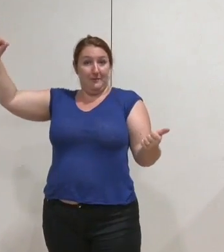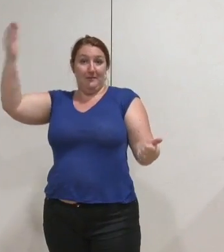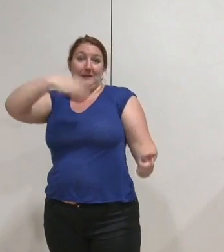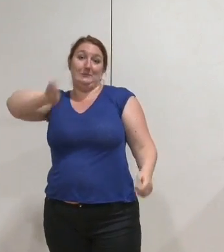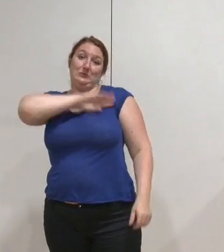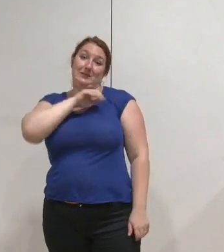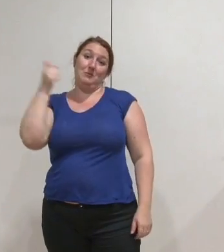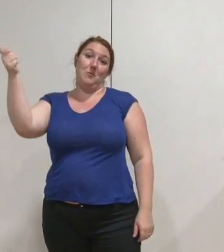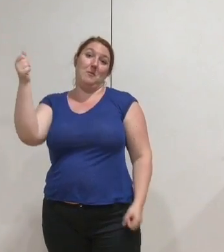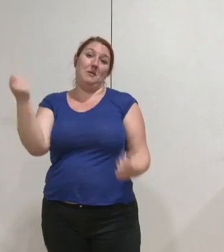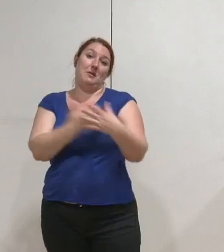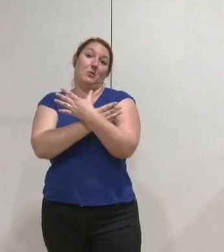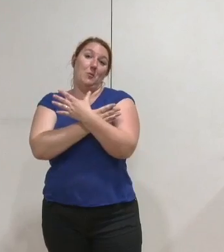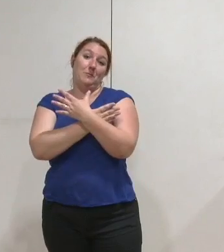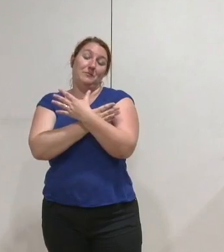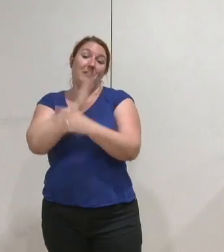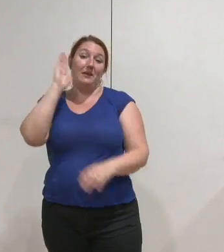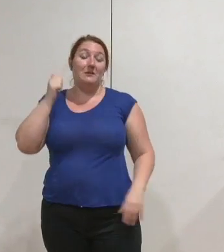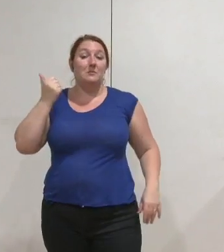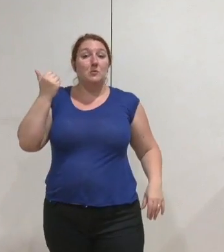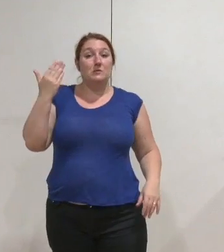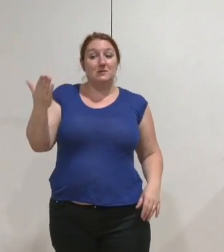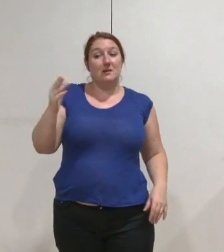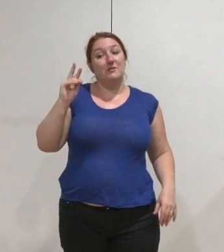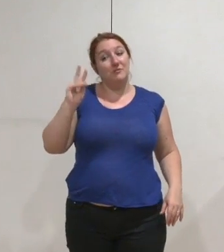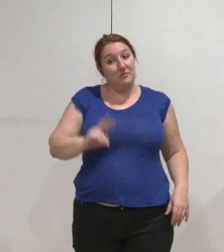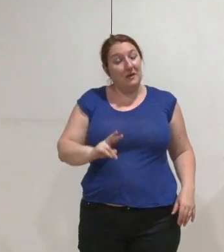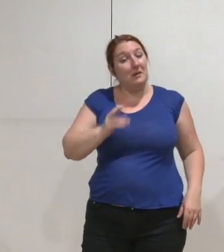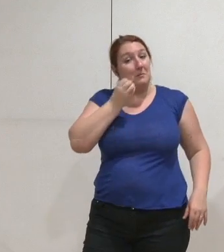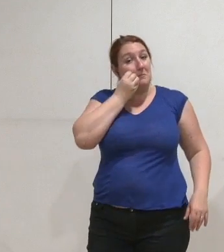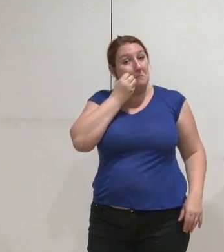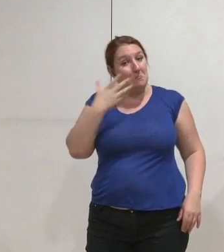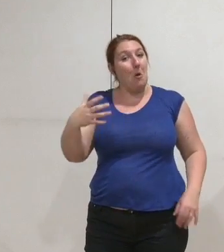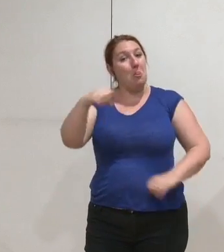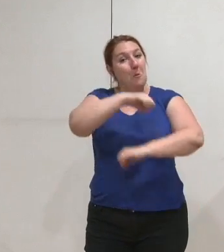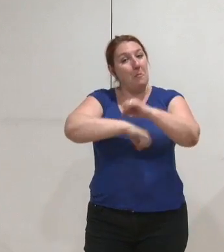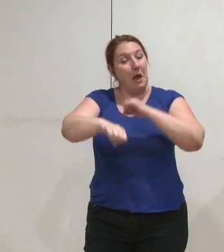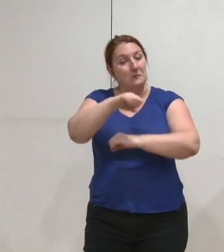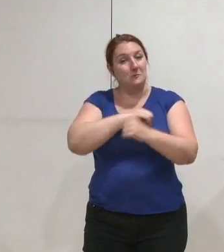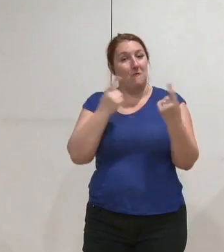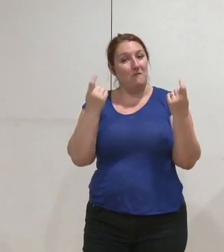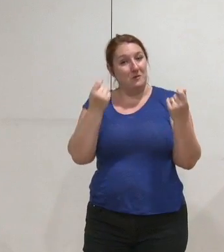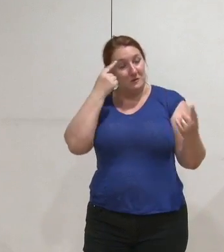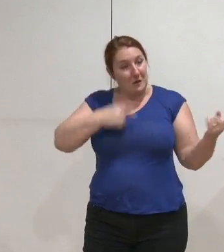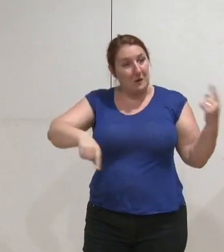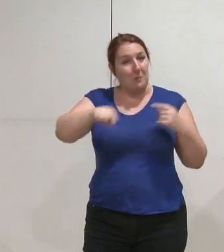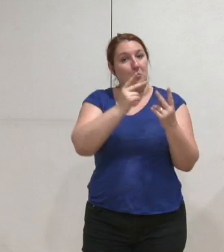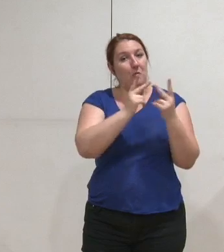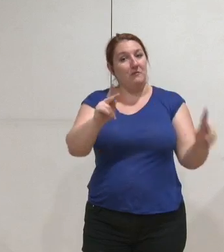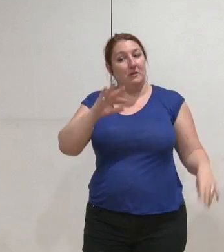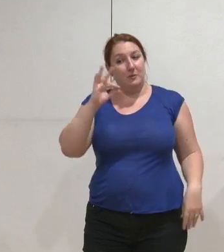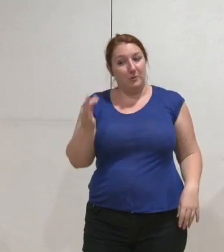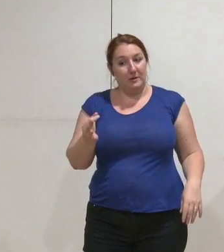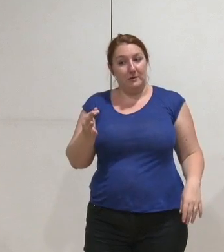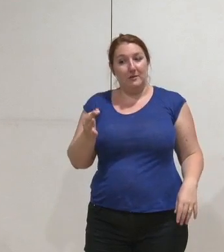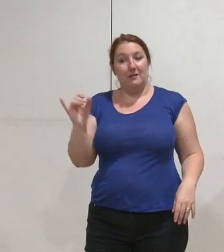Métro et donc de ce point de vue-là c'est vrai que c'est une bonne opération financière pour la ville financé par